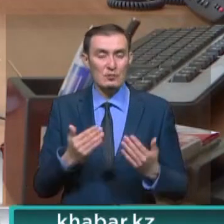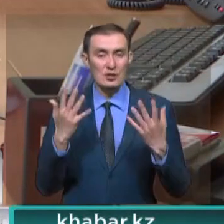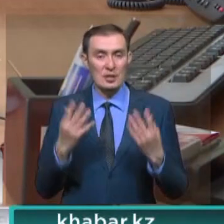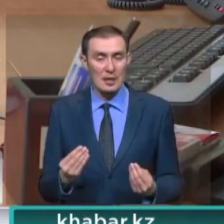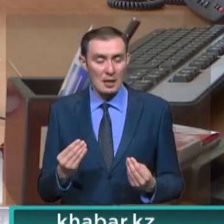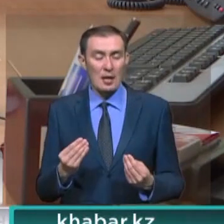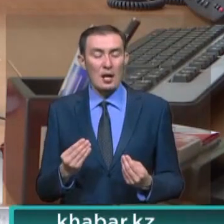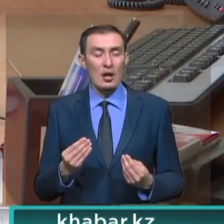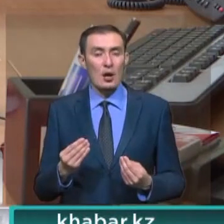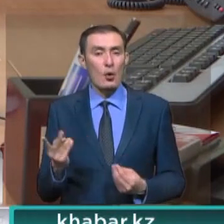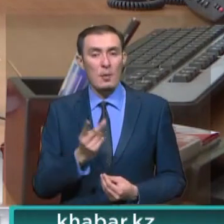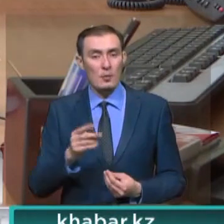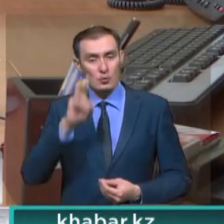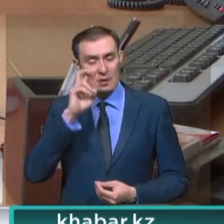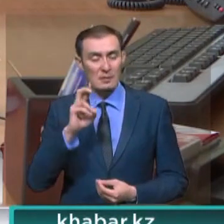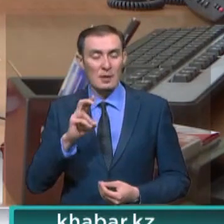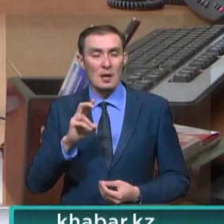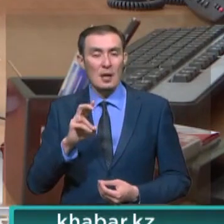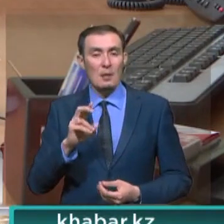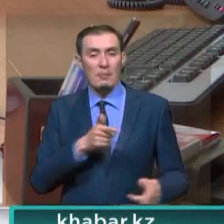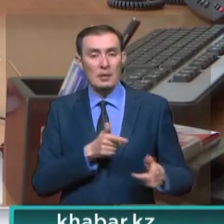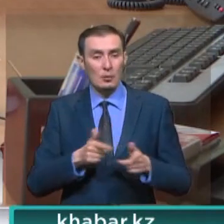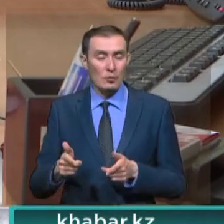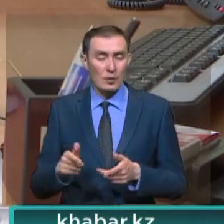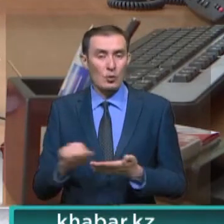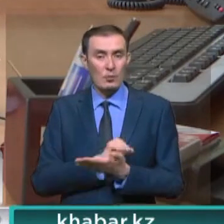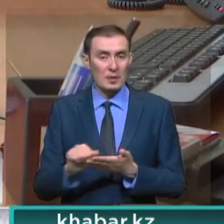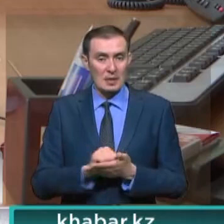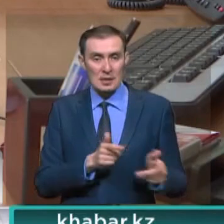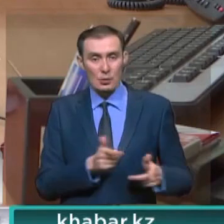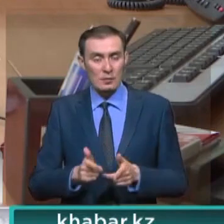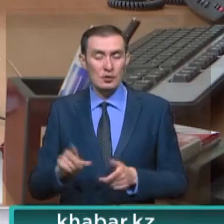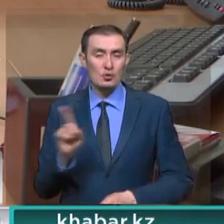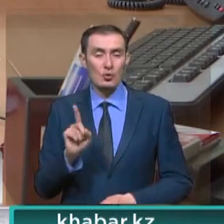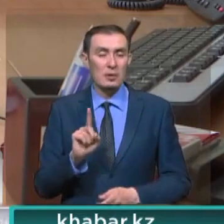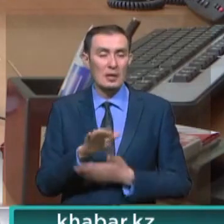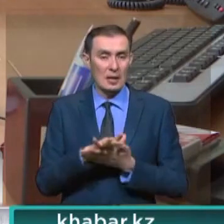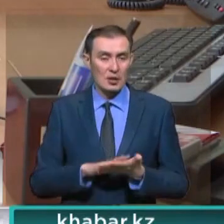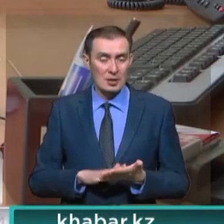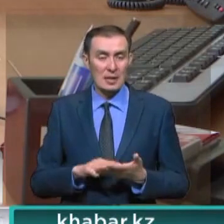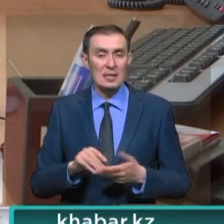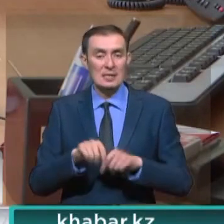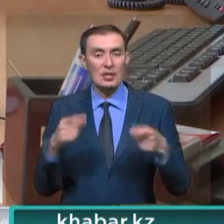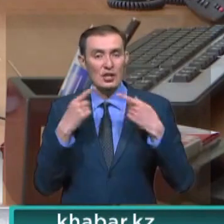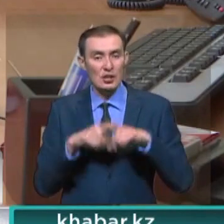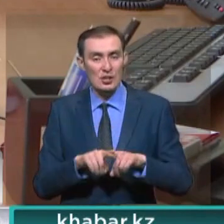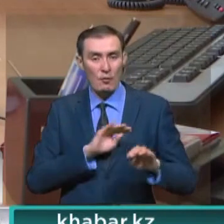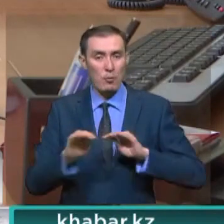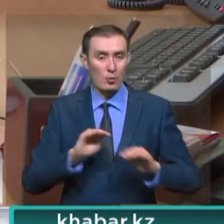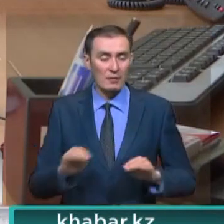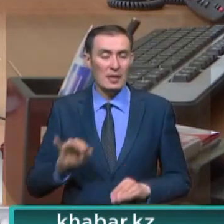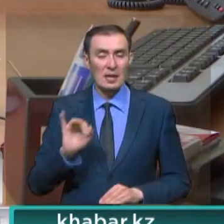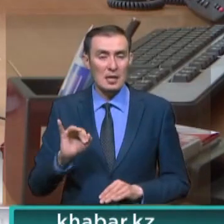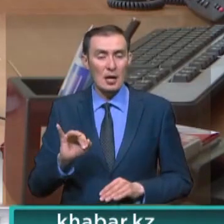день сторонами разрабатывается рабочая конструкторская документация для создания технологического оборудования